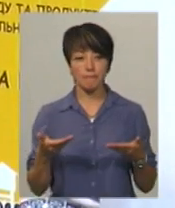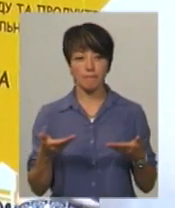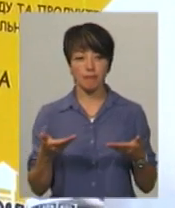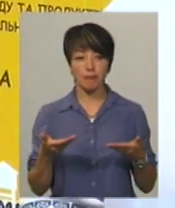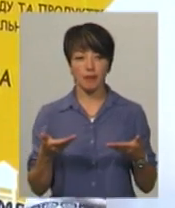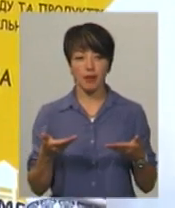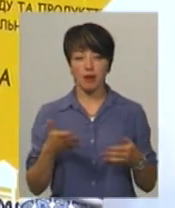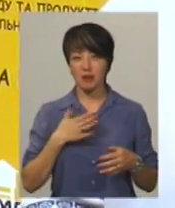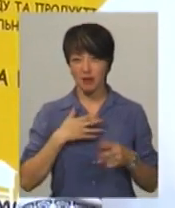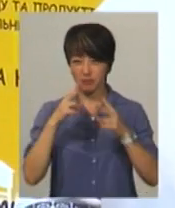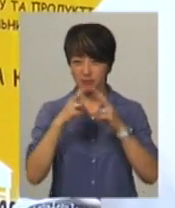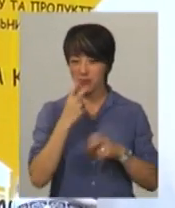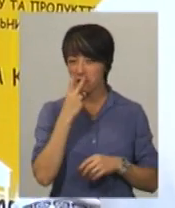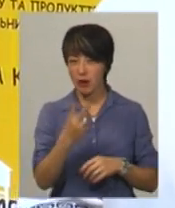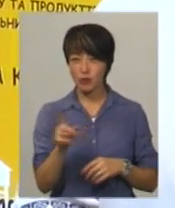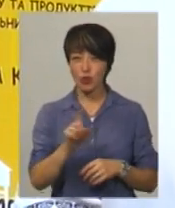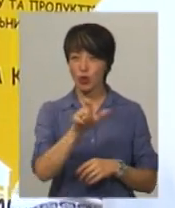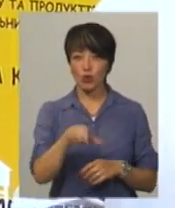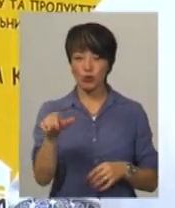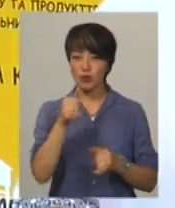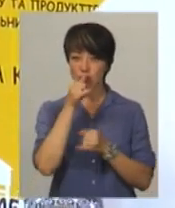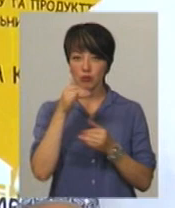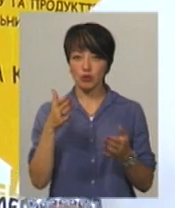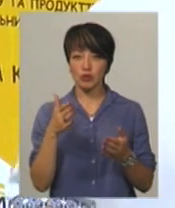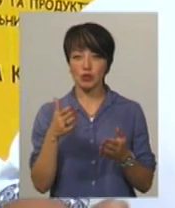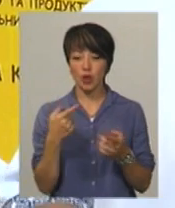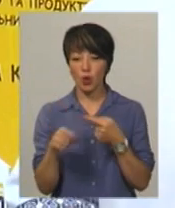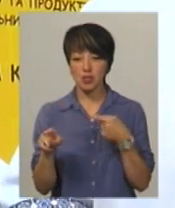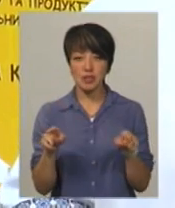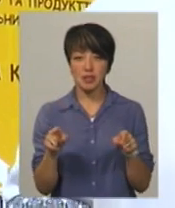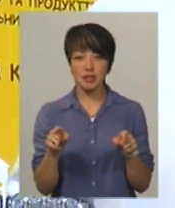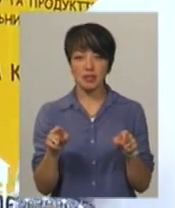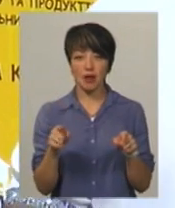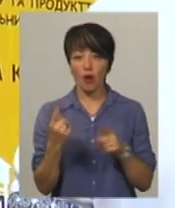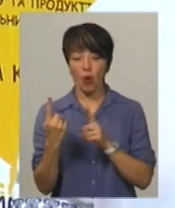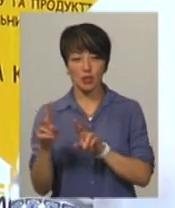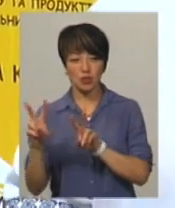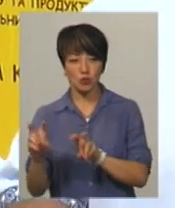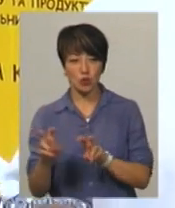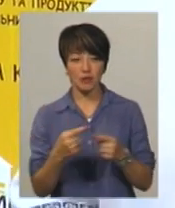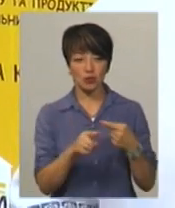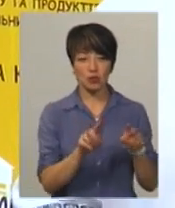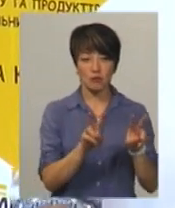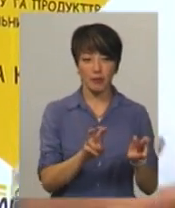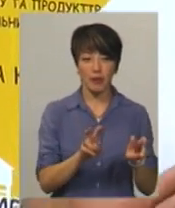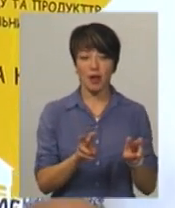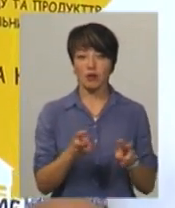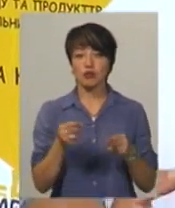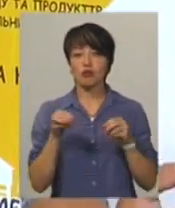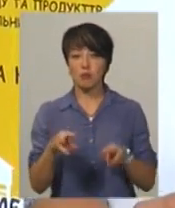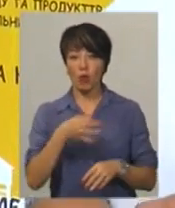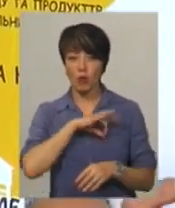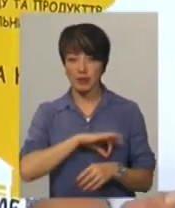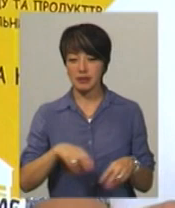по наших досвідах ми бачимо, що люди не можуть навіть розрізнити один сорт від іншого. Чим він корисний? Ми